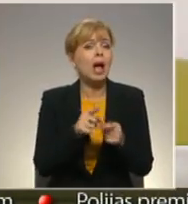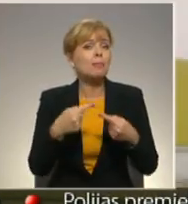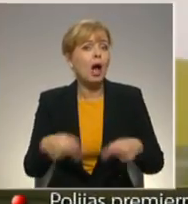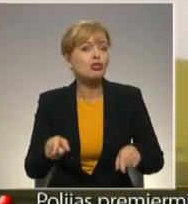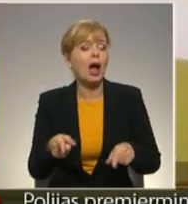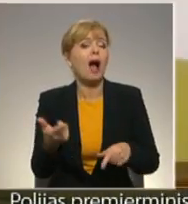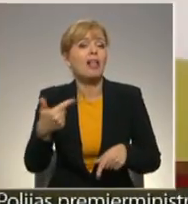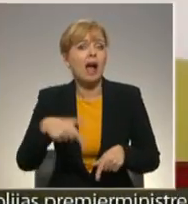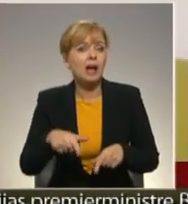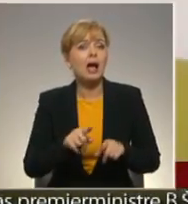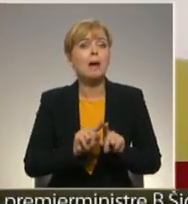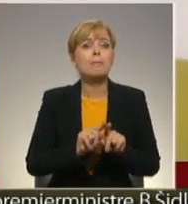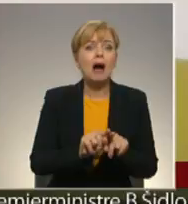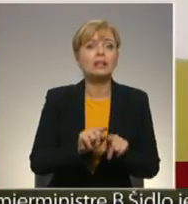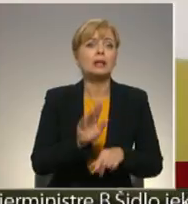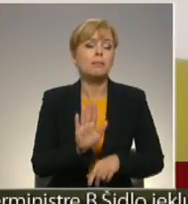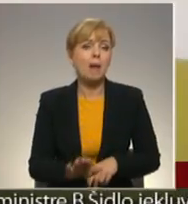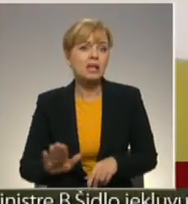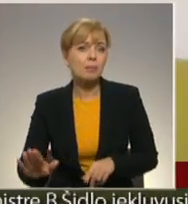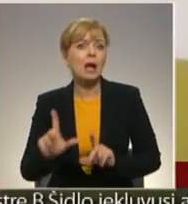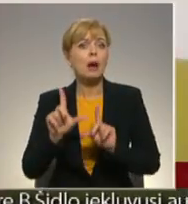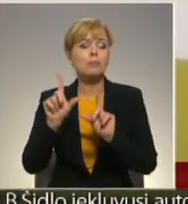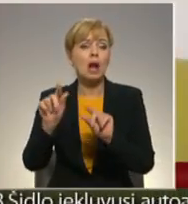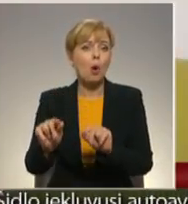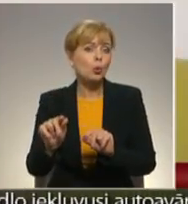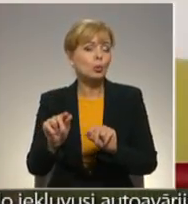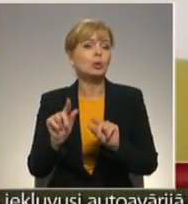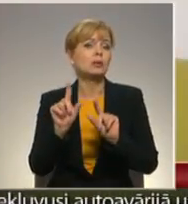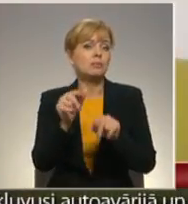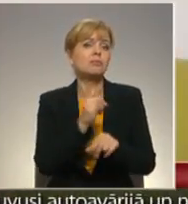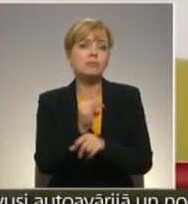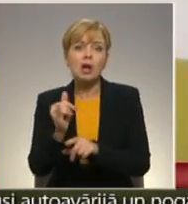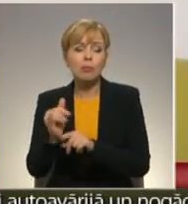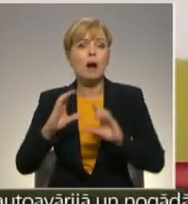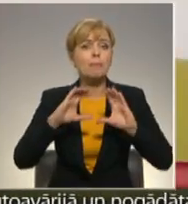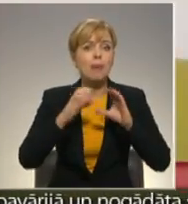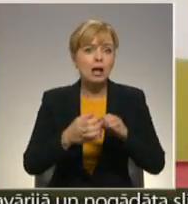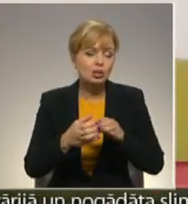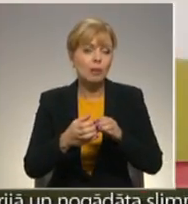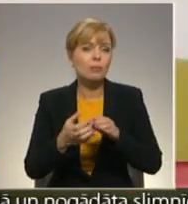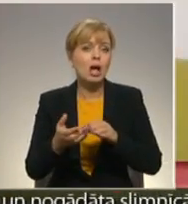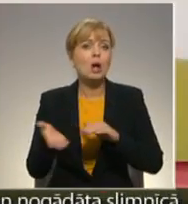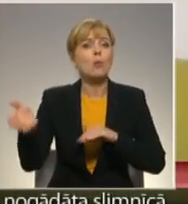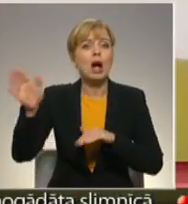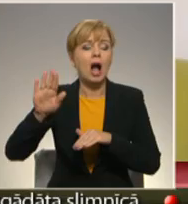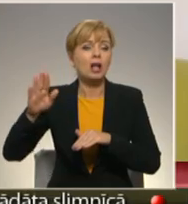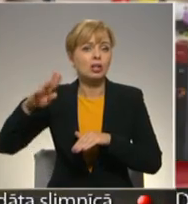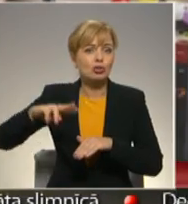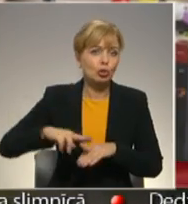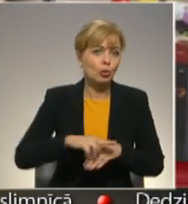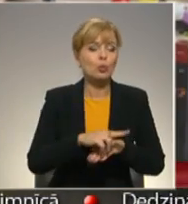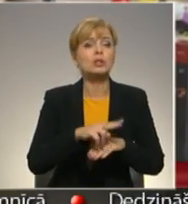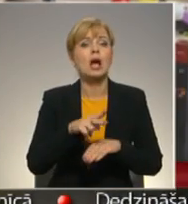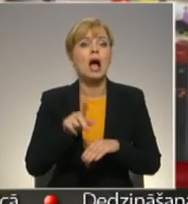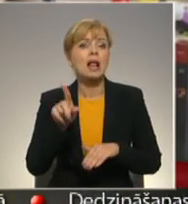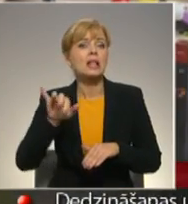ļoti pavadīt daudz laikā ar mazbērniem, braukt pa pasauli. Nezinu, šļūkt no kalniņa, tagad ziema skaista.